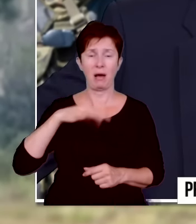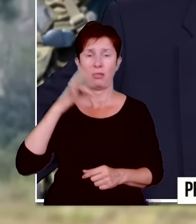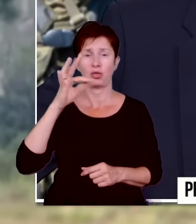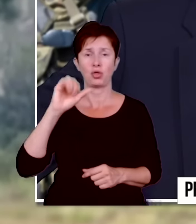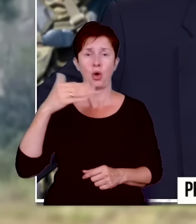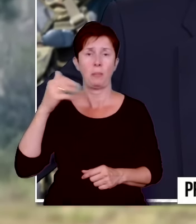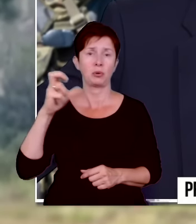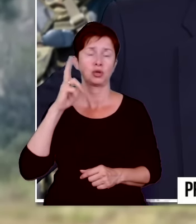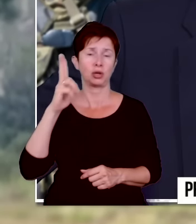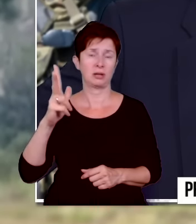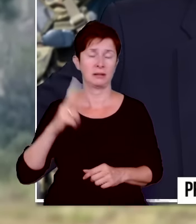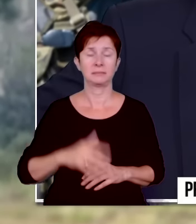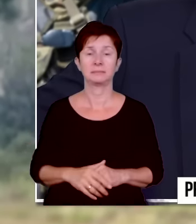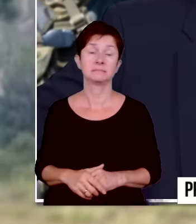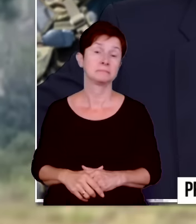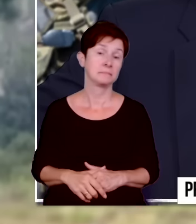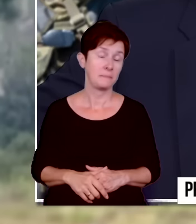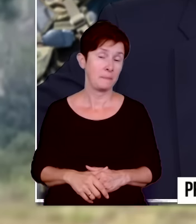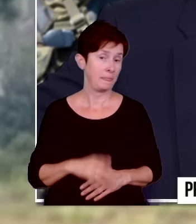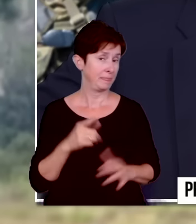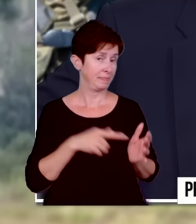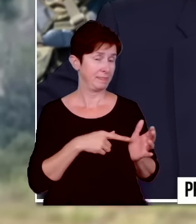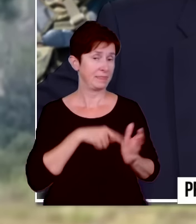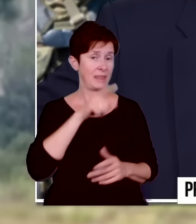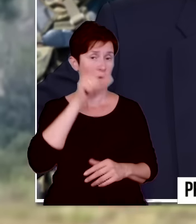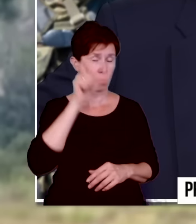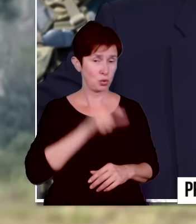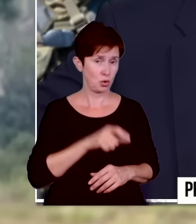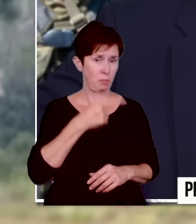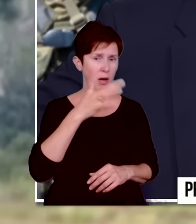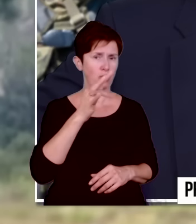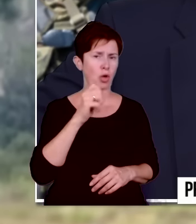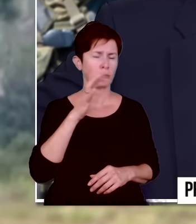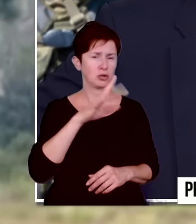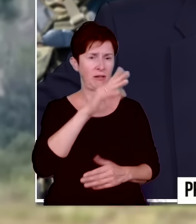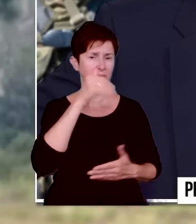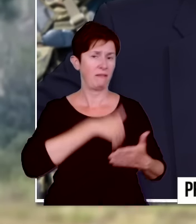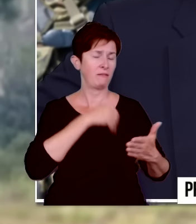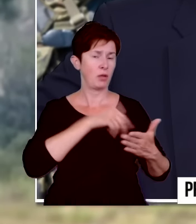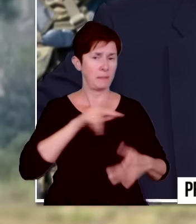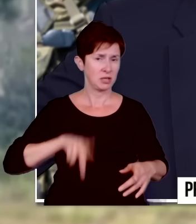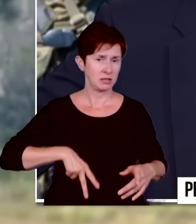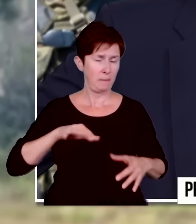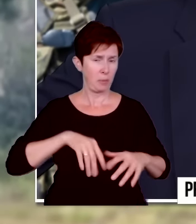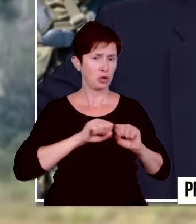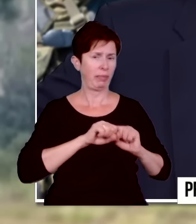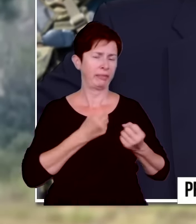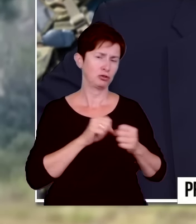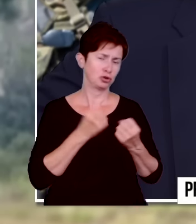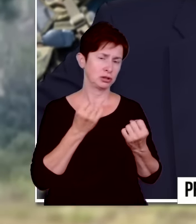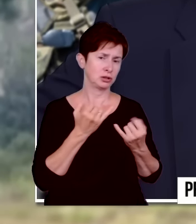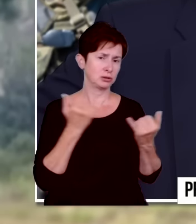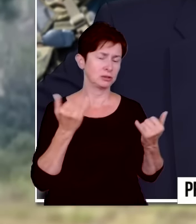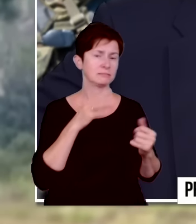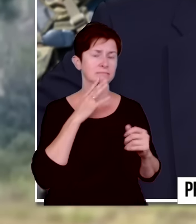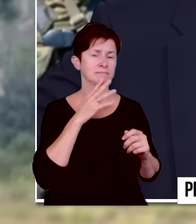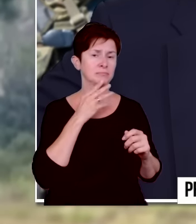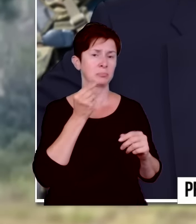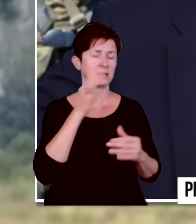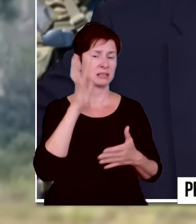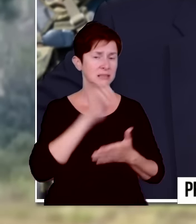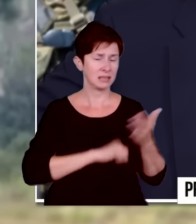jest tą osobą która wewnątrz Ministerstwa może forsować ten plan o którym powiedział pan na początku czyli odcinanie finansowania dla